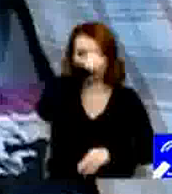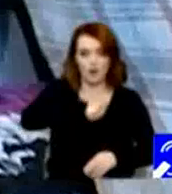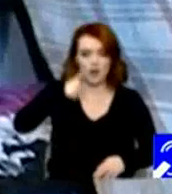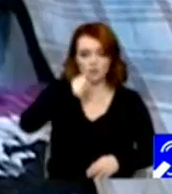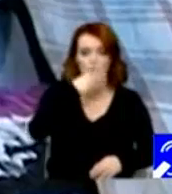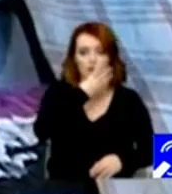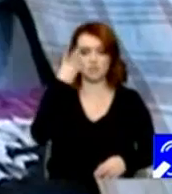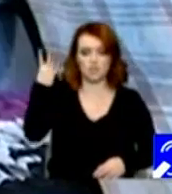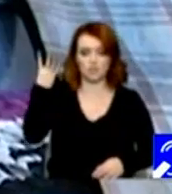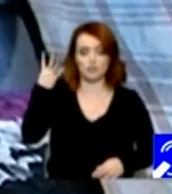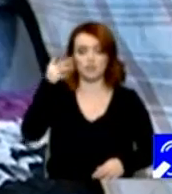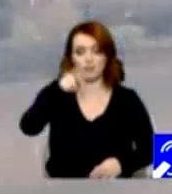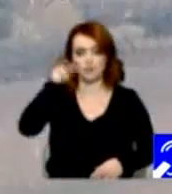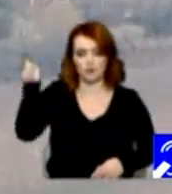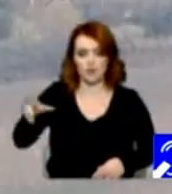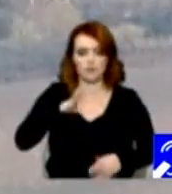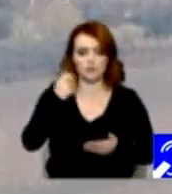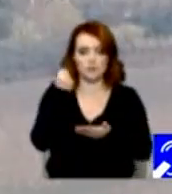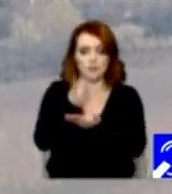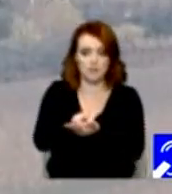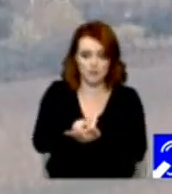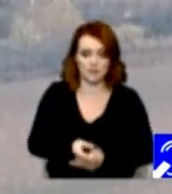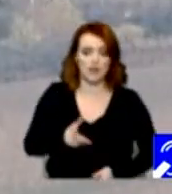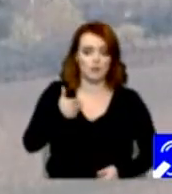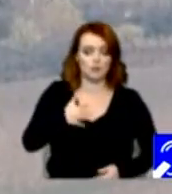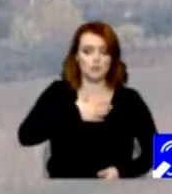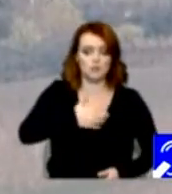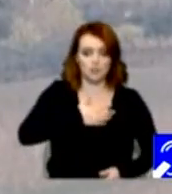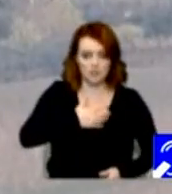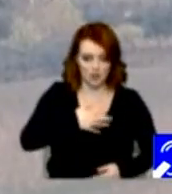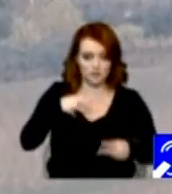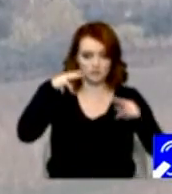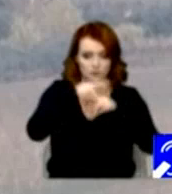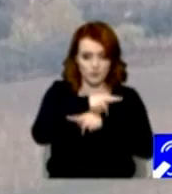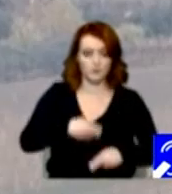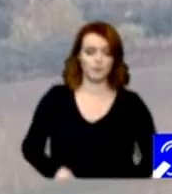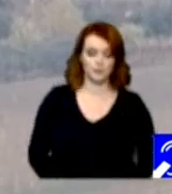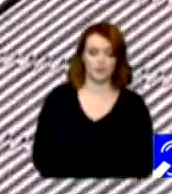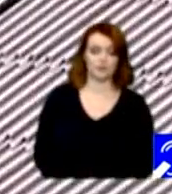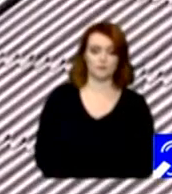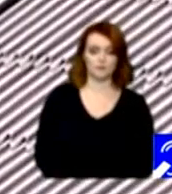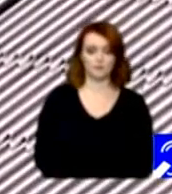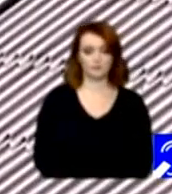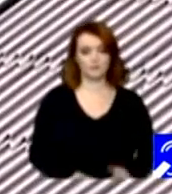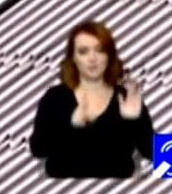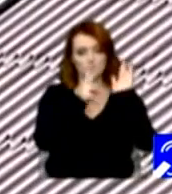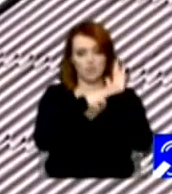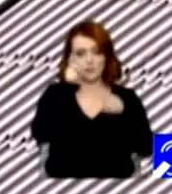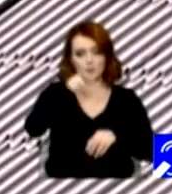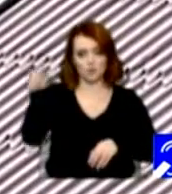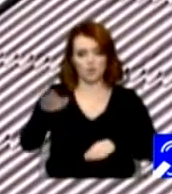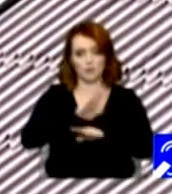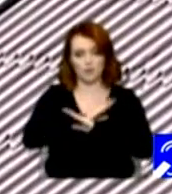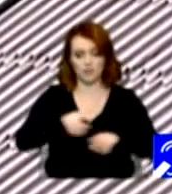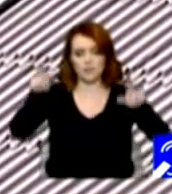43 de persoane au fost internate în spital după ce sa intoxicat cu monoxid de carbon iar alte șapte au murit